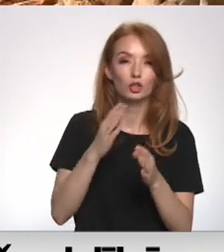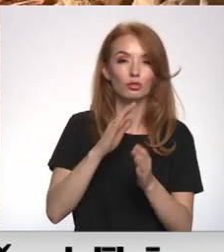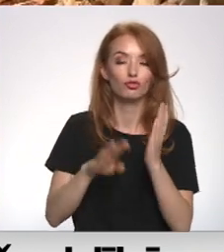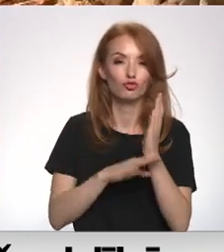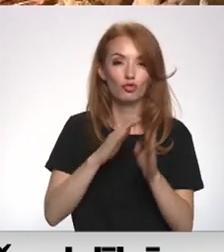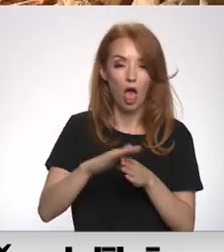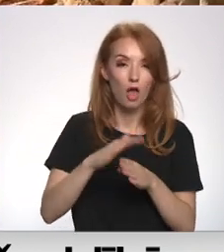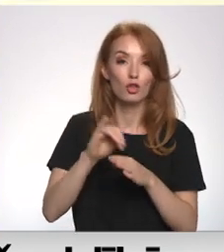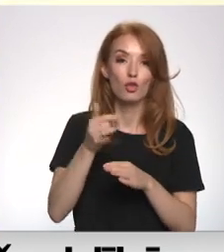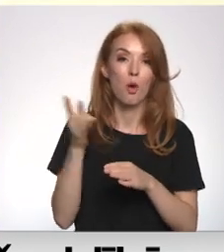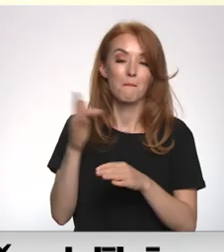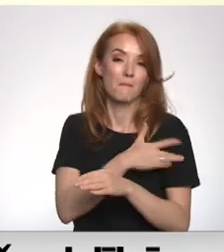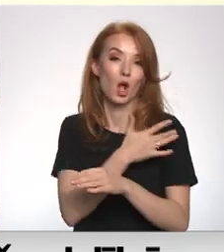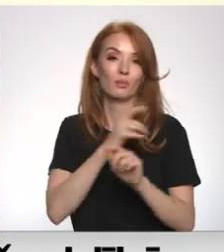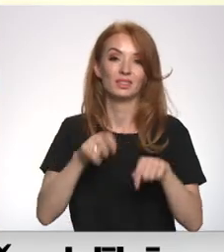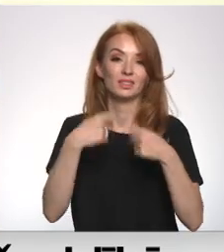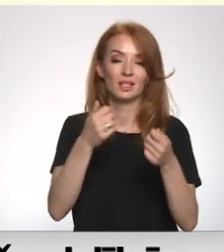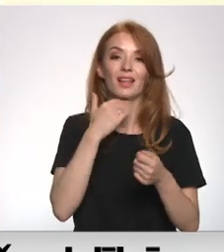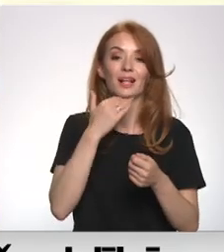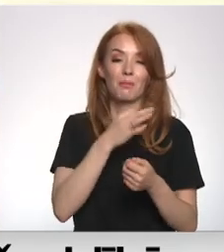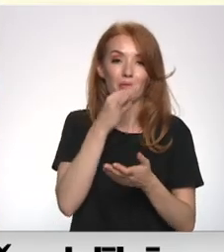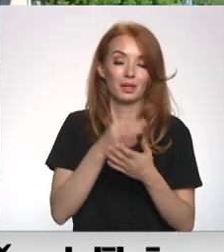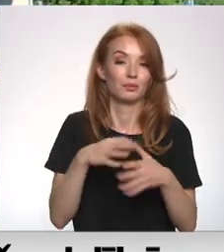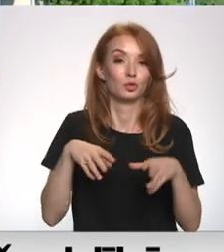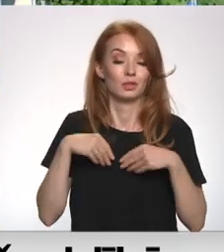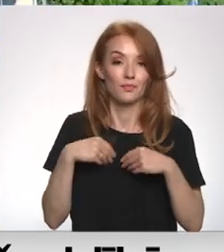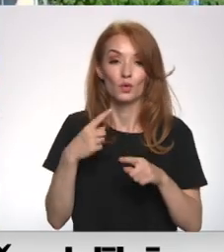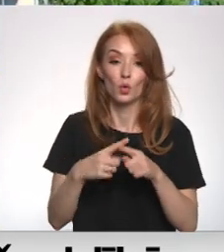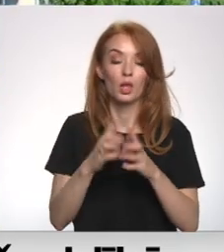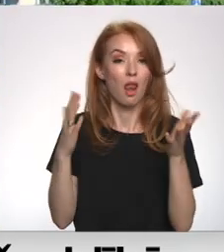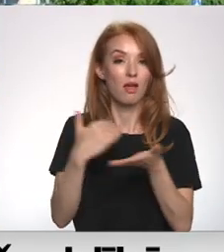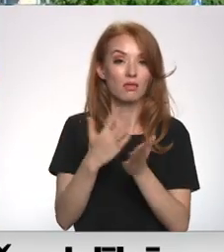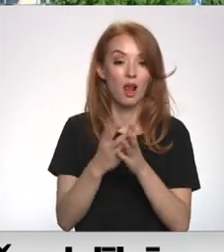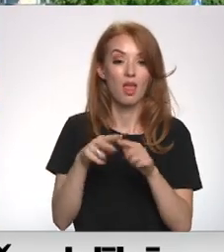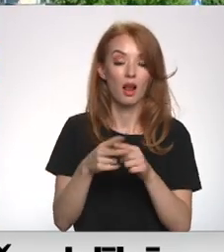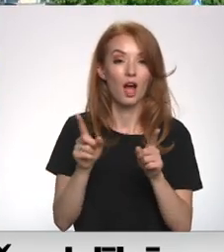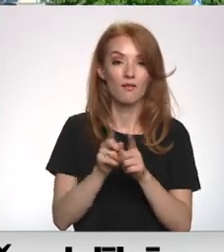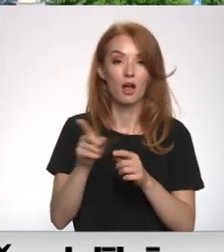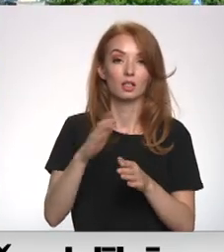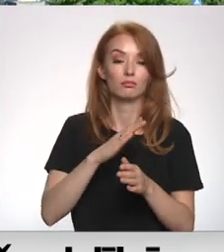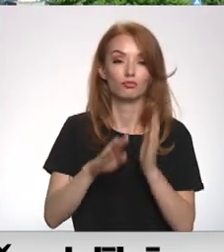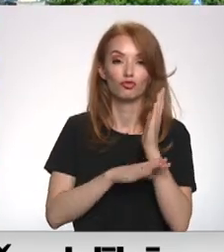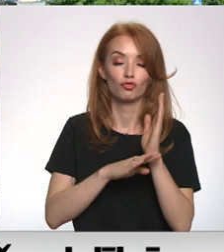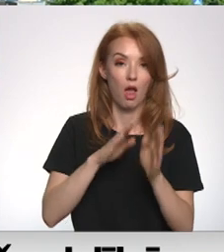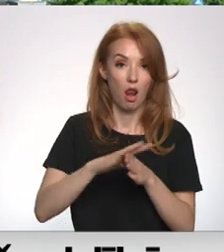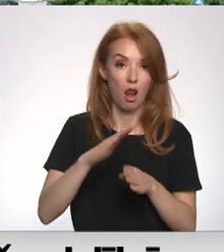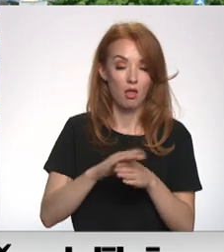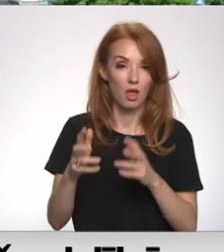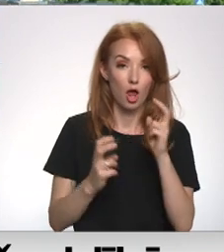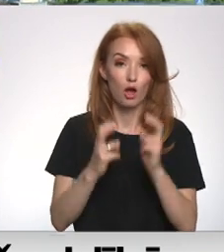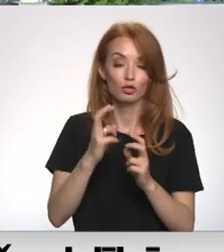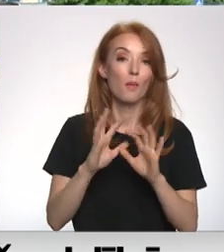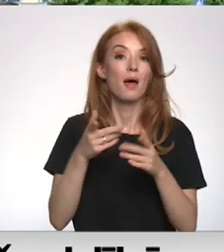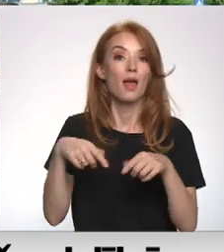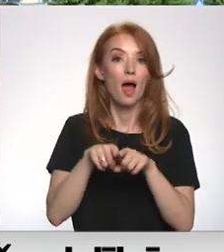tos varētu neizpildīt. Arī Jelgavā lielāko daļu siltumenerģijas saražo no šķeldas, 95%. Tiesa arī te